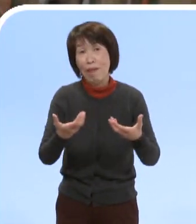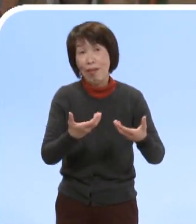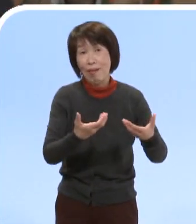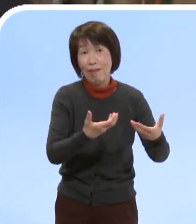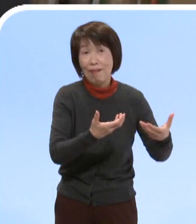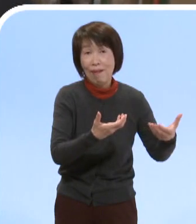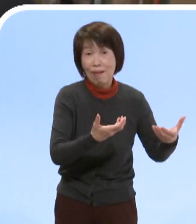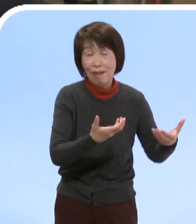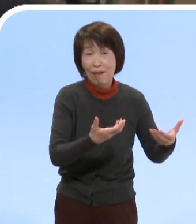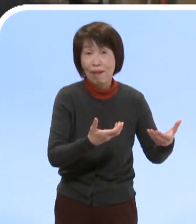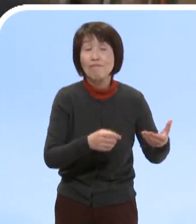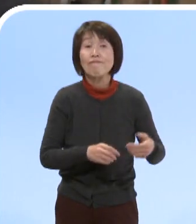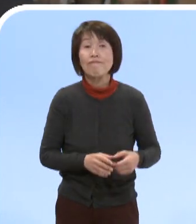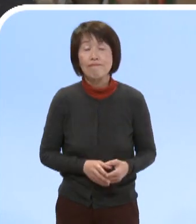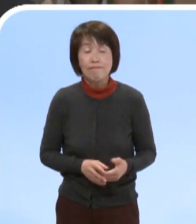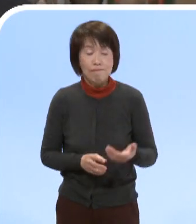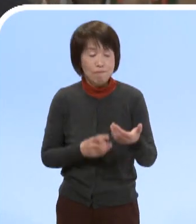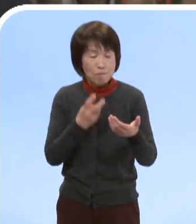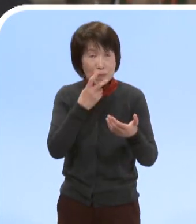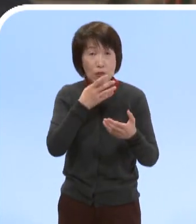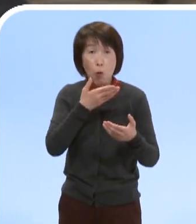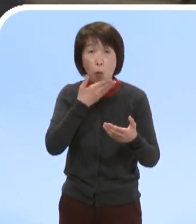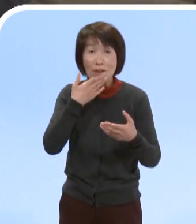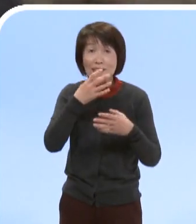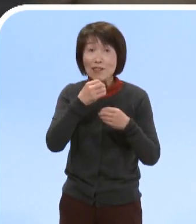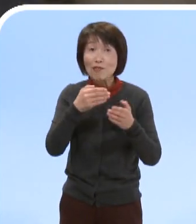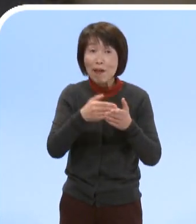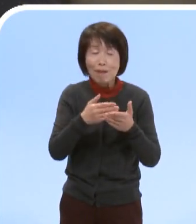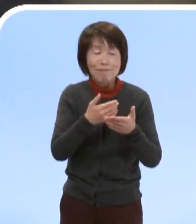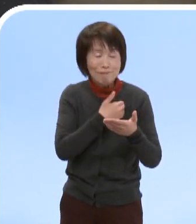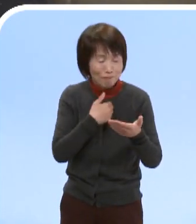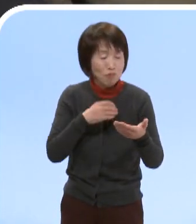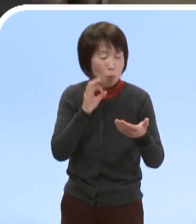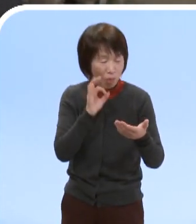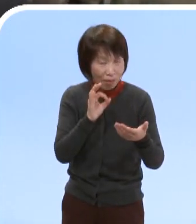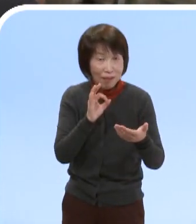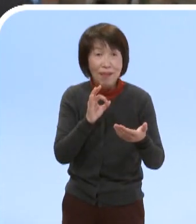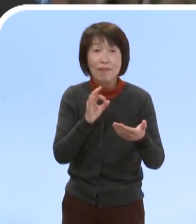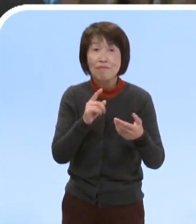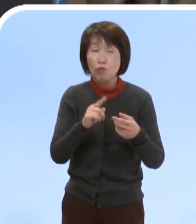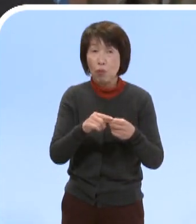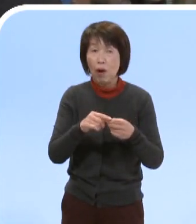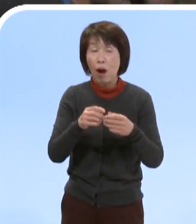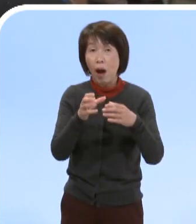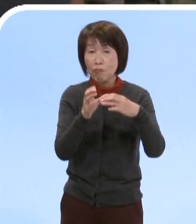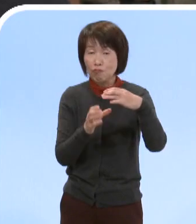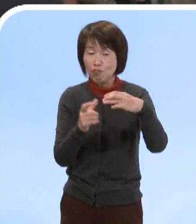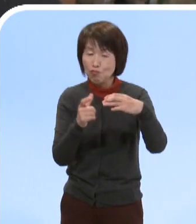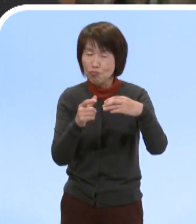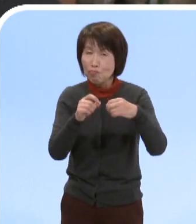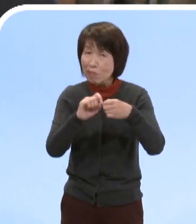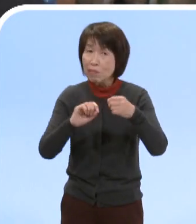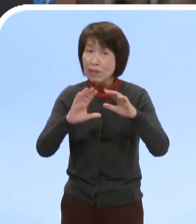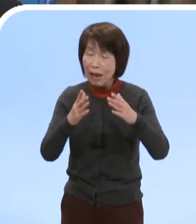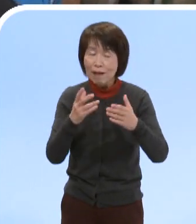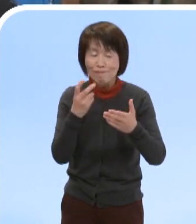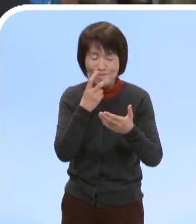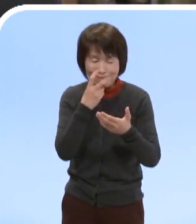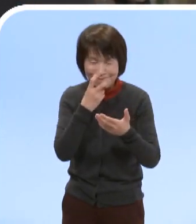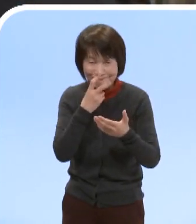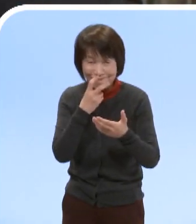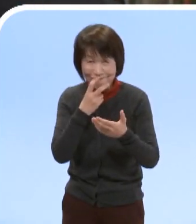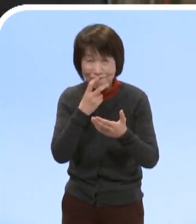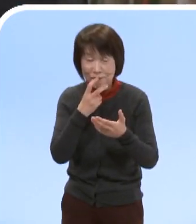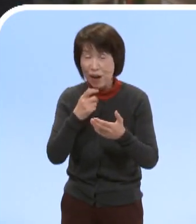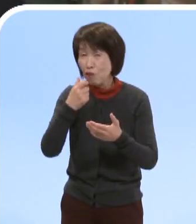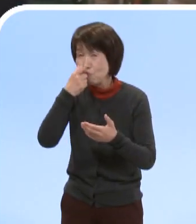賞味期限を調べて、うん、それからその袋の破れとか、うん、食べて何かお腹壊すようなそういうようなこう傷んだ